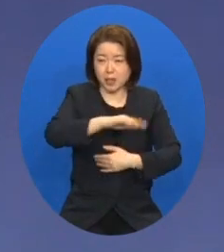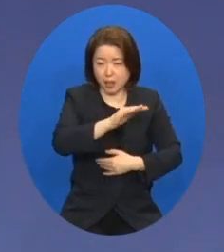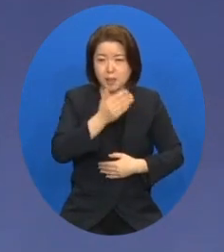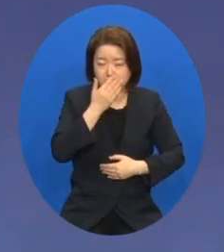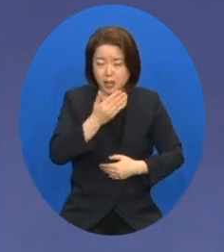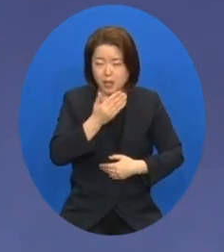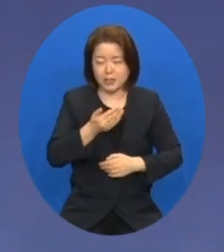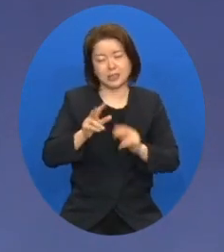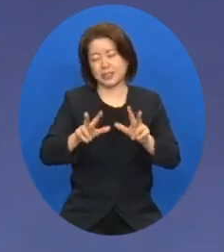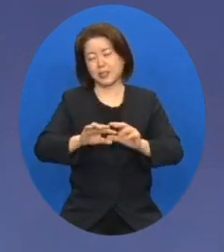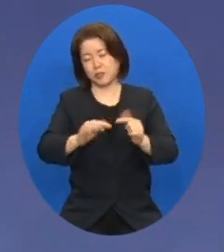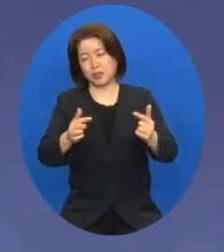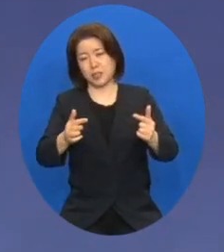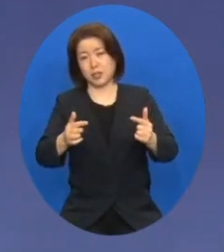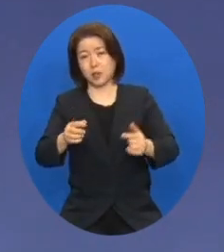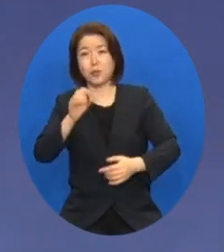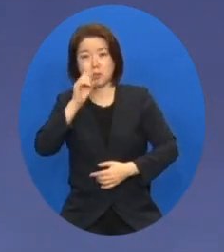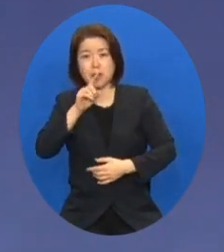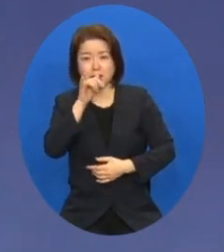같습니다